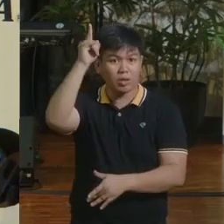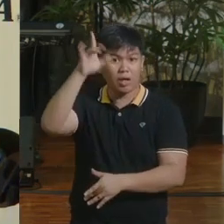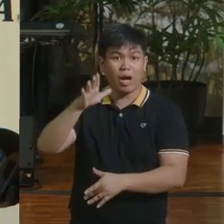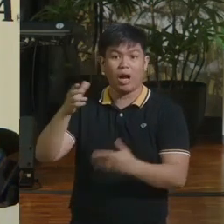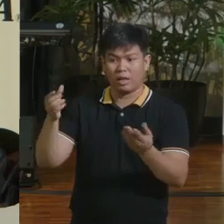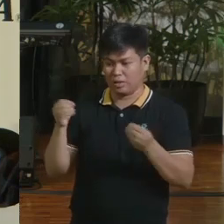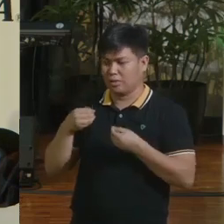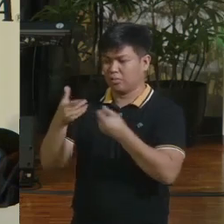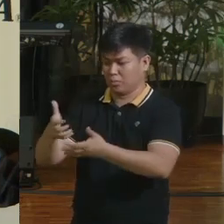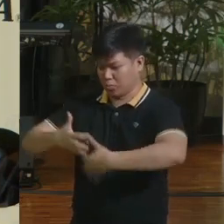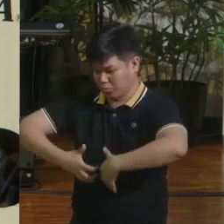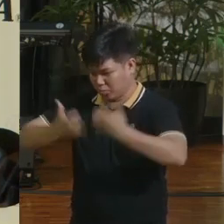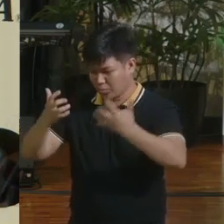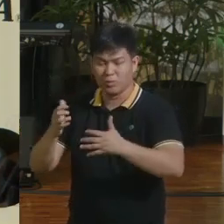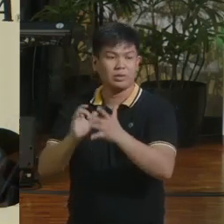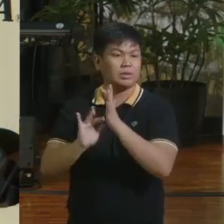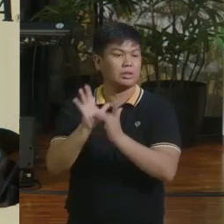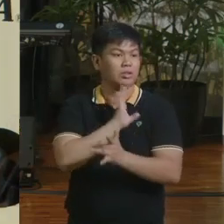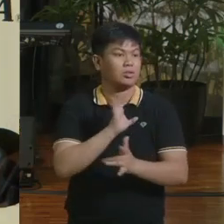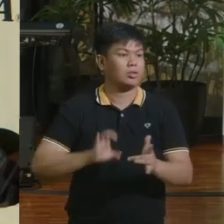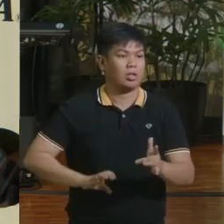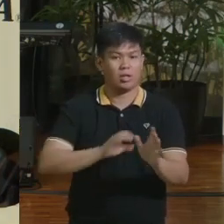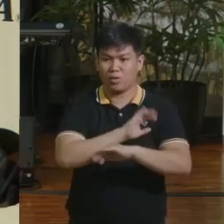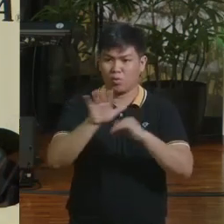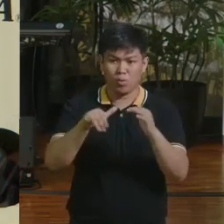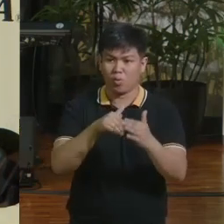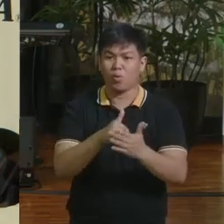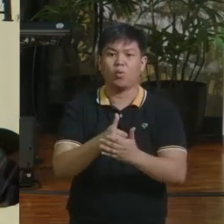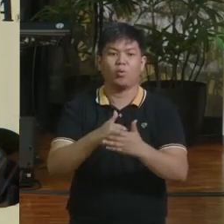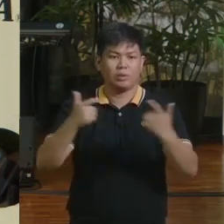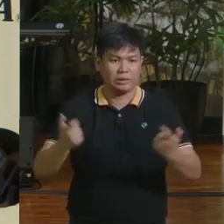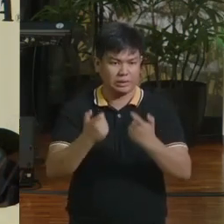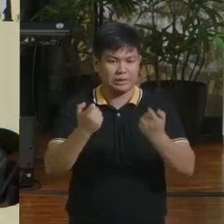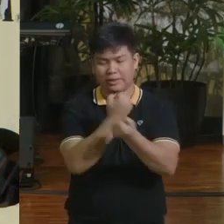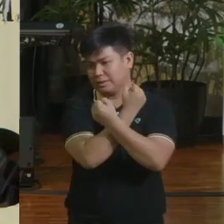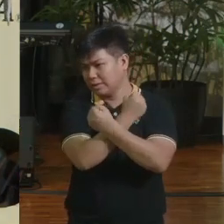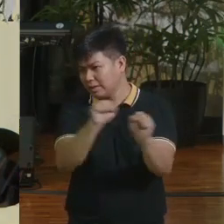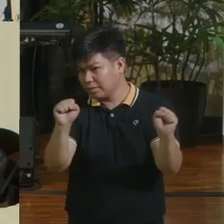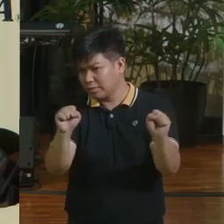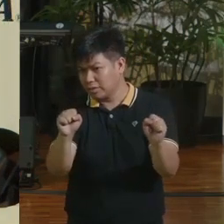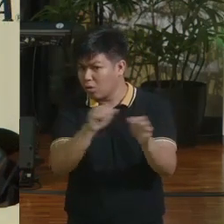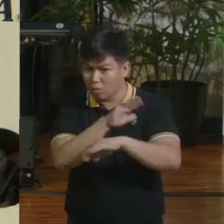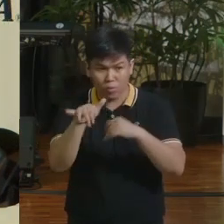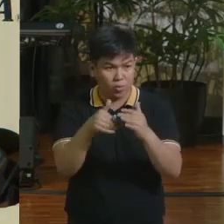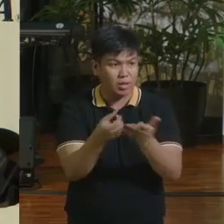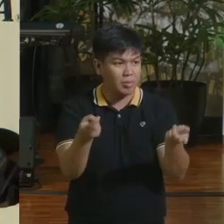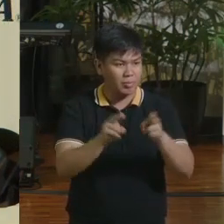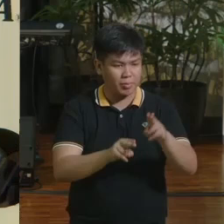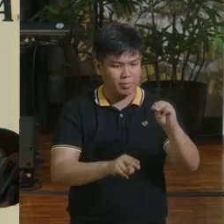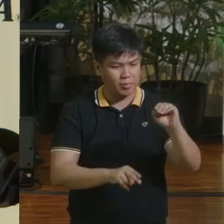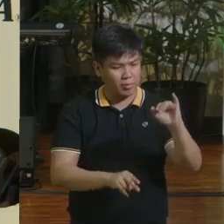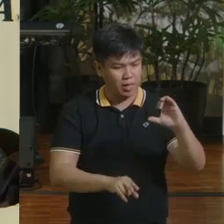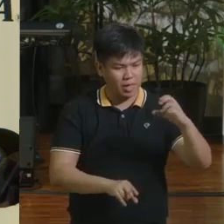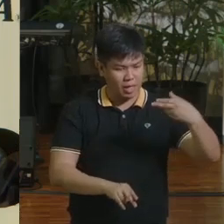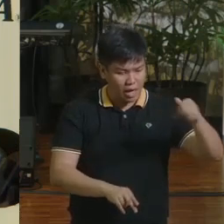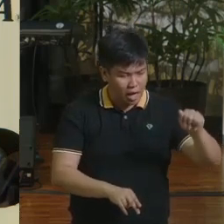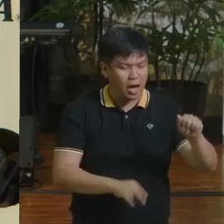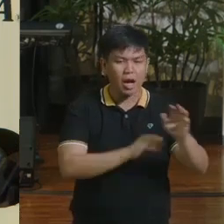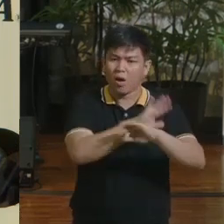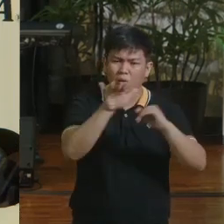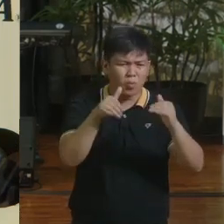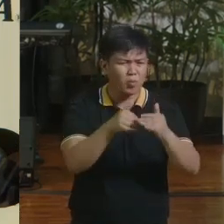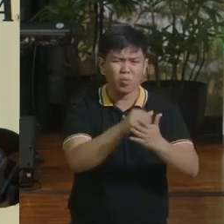kanya sariling anak para ang lahat ay manampalataya sa kanya. Yung sinabi sa Micah 5:2, yung sinabi